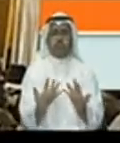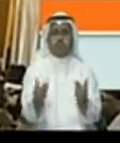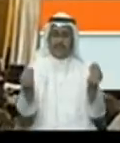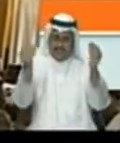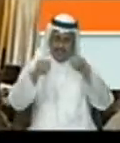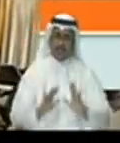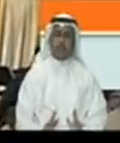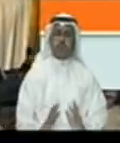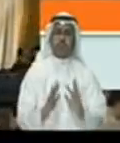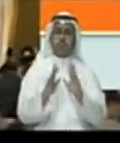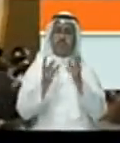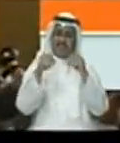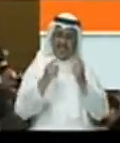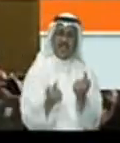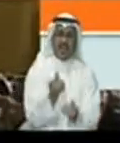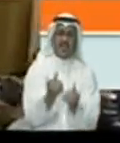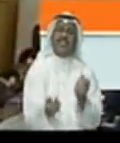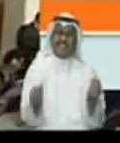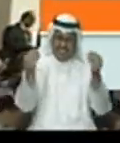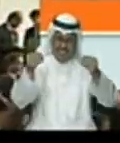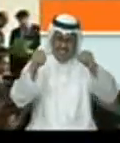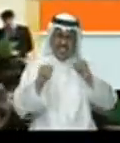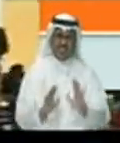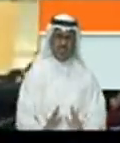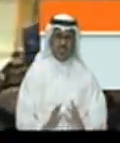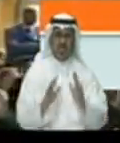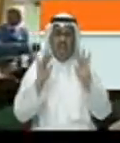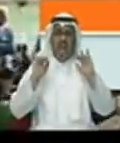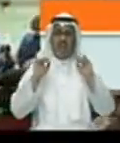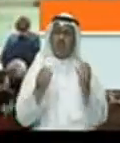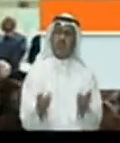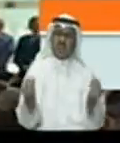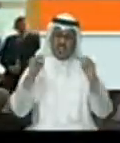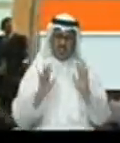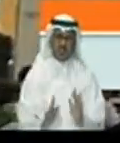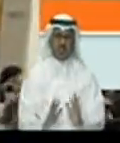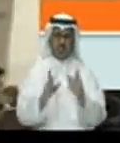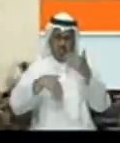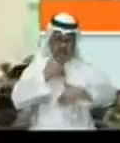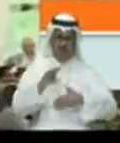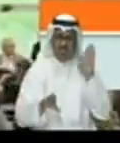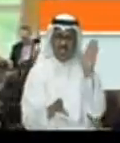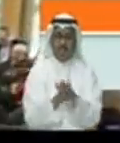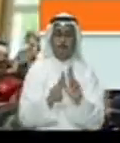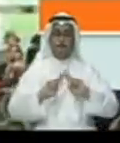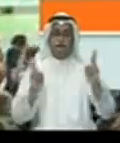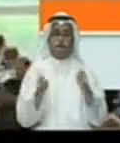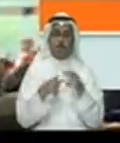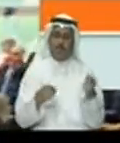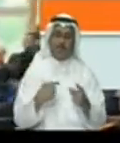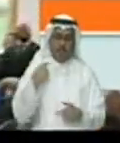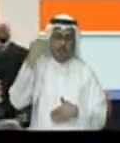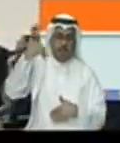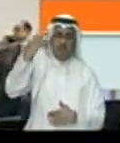إلى استمرار برنامج التنمية الريفية المستدامة الذي بدأت المملكة العربية السعودية مع المنظمة،